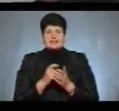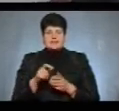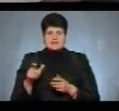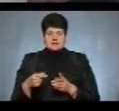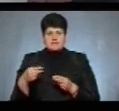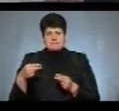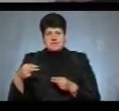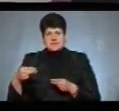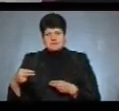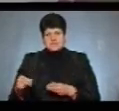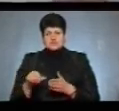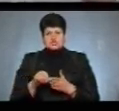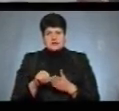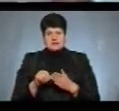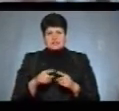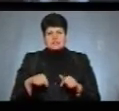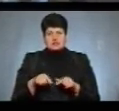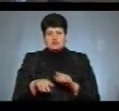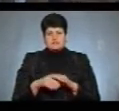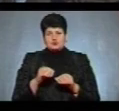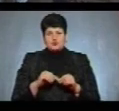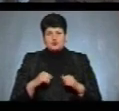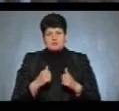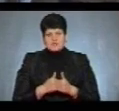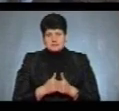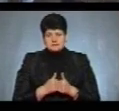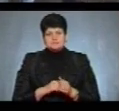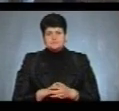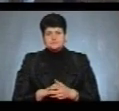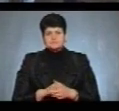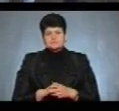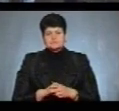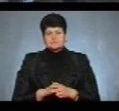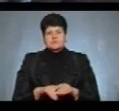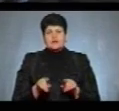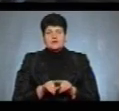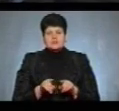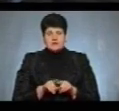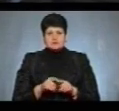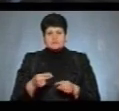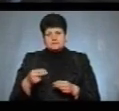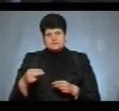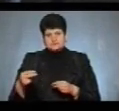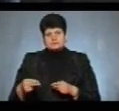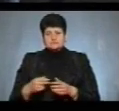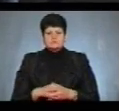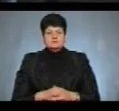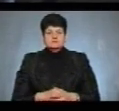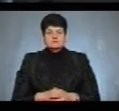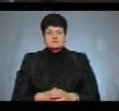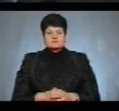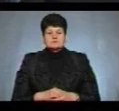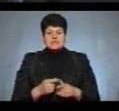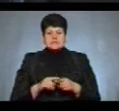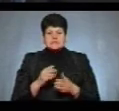підписи членів дільничної виборчої комісії, печатка. Також скріплюється підписами офіційних спостерігачів. Це